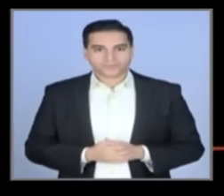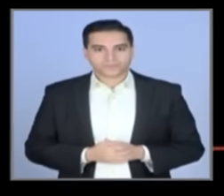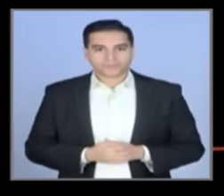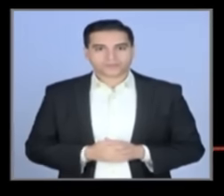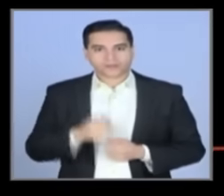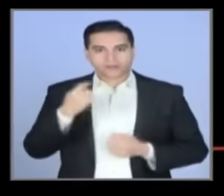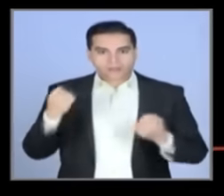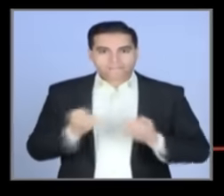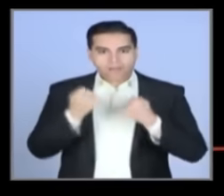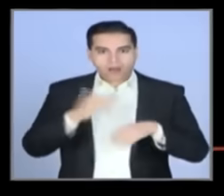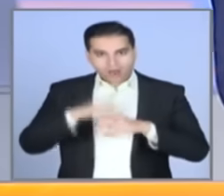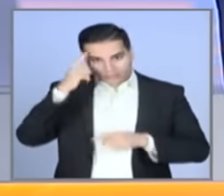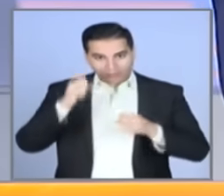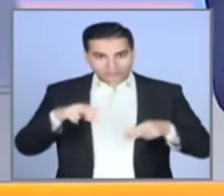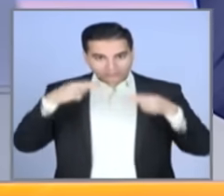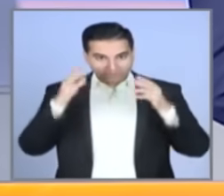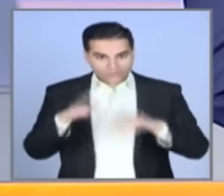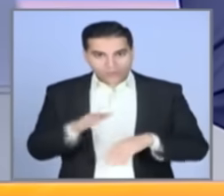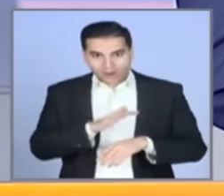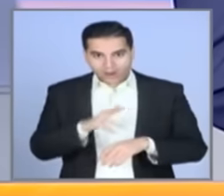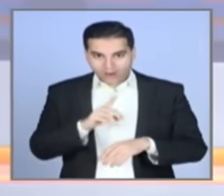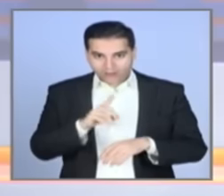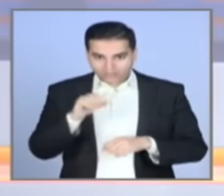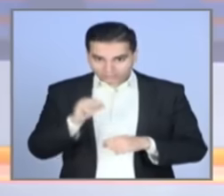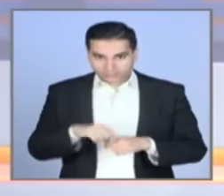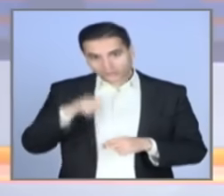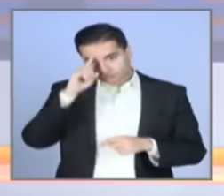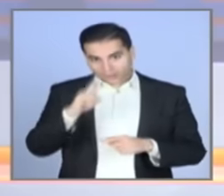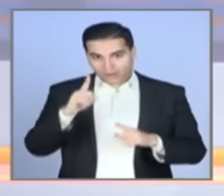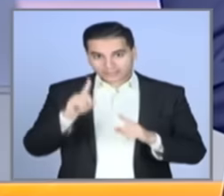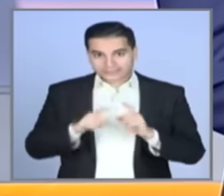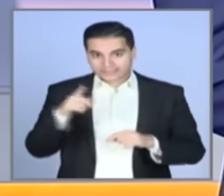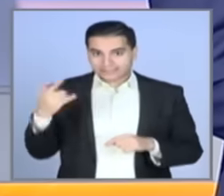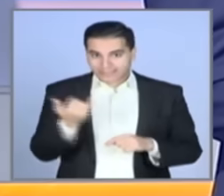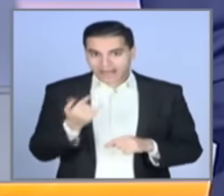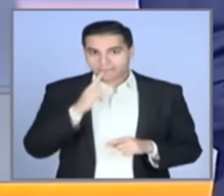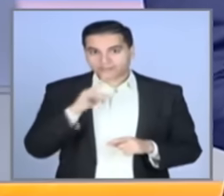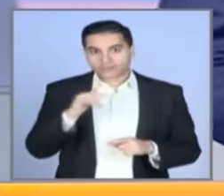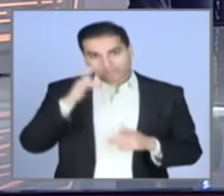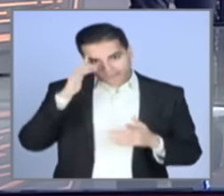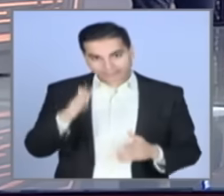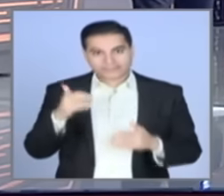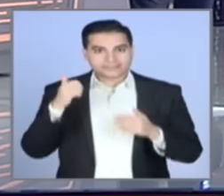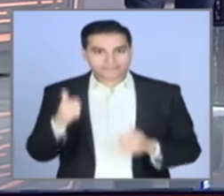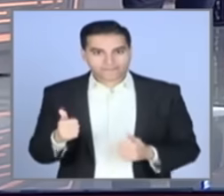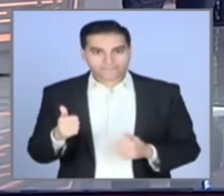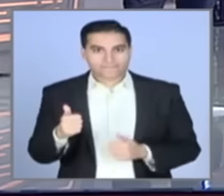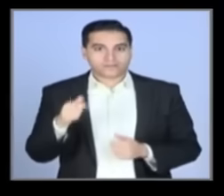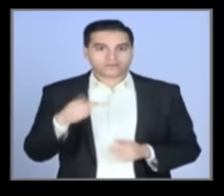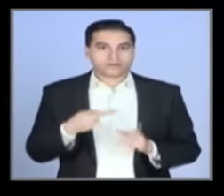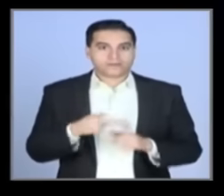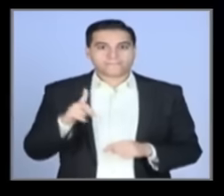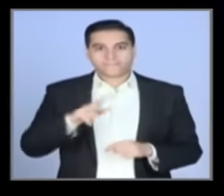اتمرنت على تحت الضغط ولا لا؟ ان شاء الله. الاسئله سهله مش صعبه؟ ان شاء الله. سهله ولكن عايز شويه تركيز. ان شاء الله. طمن على